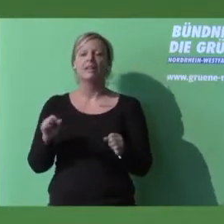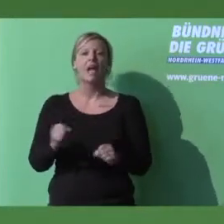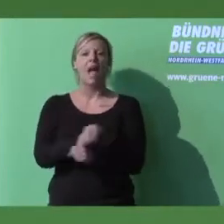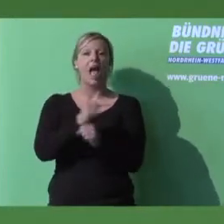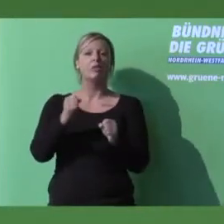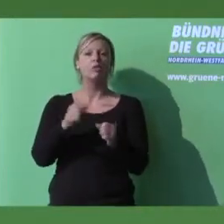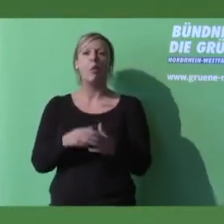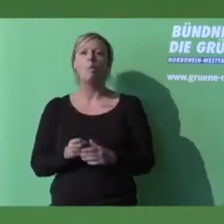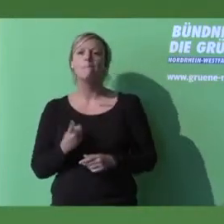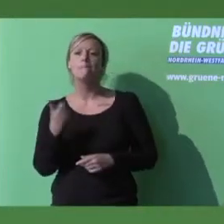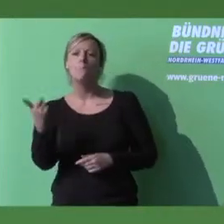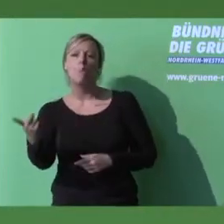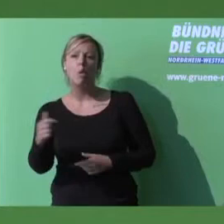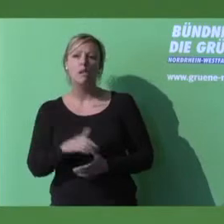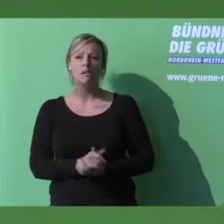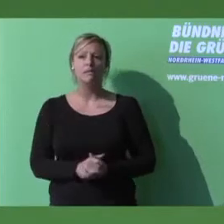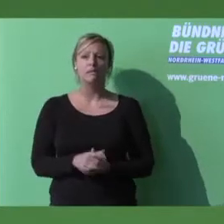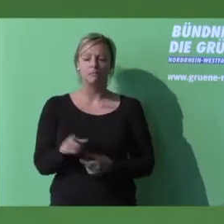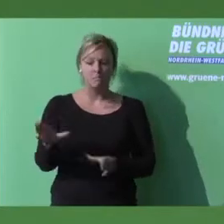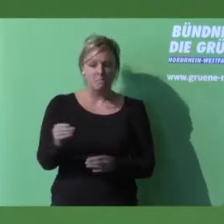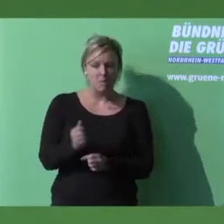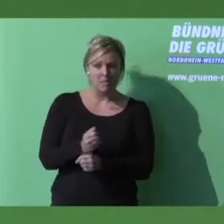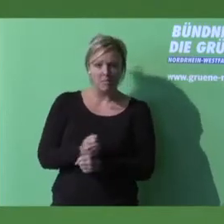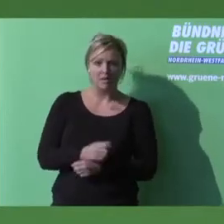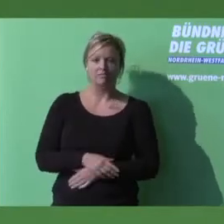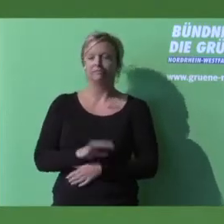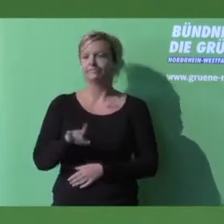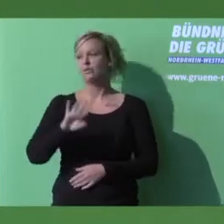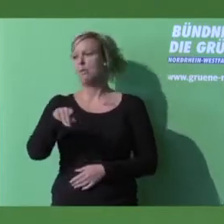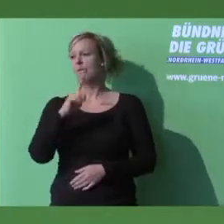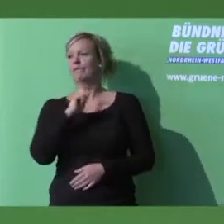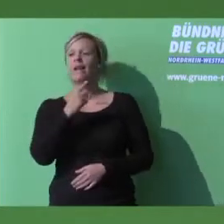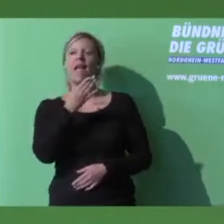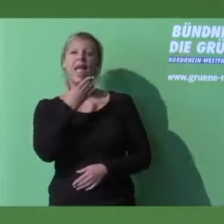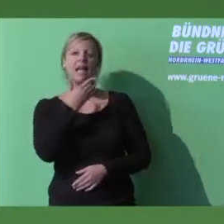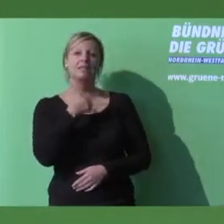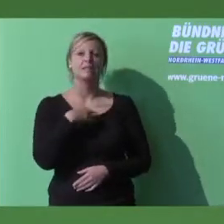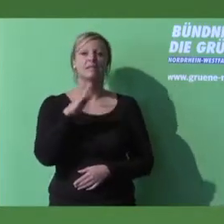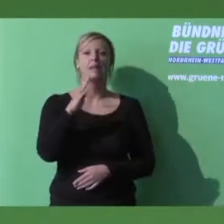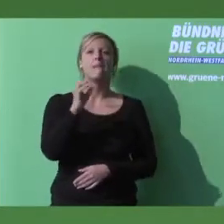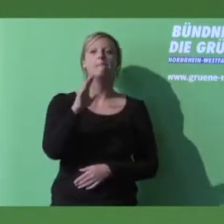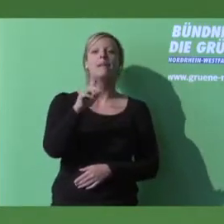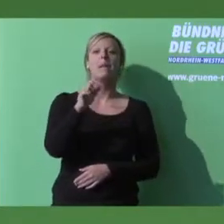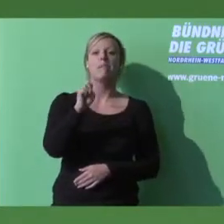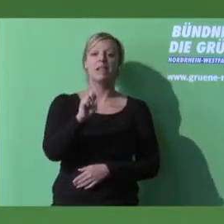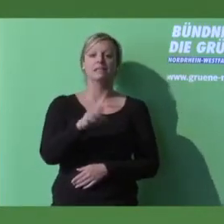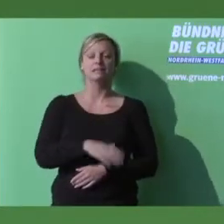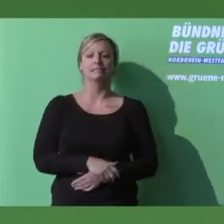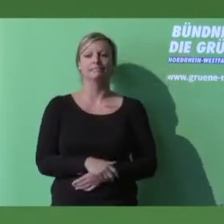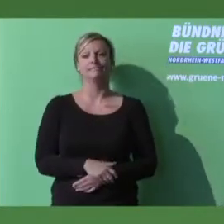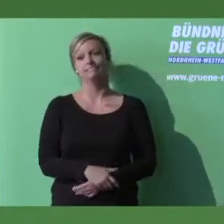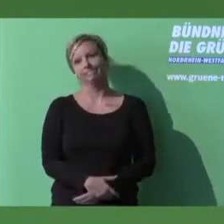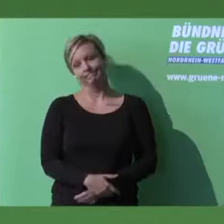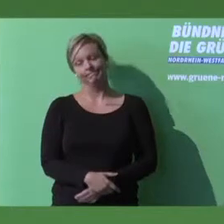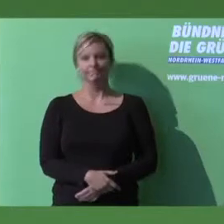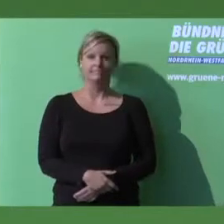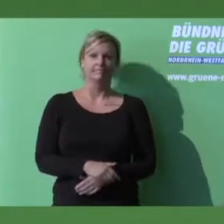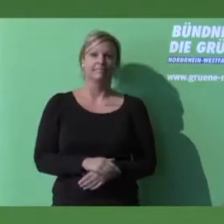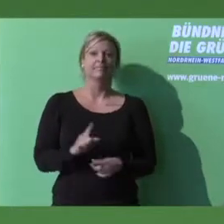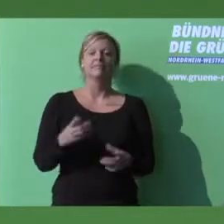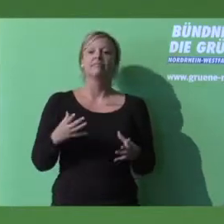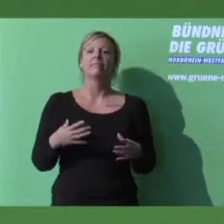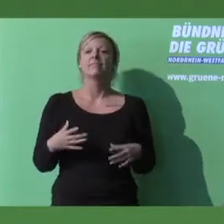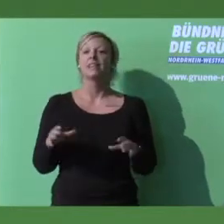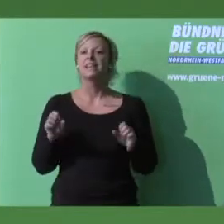dann wurde immer das Land Hessen und Biblis genannt. Liebe Freundinnen und Freunde, die Sicherheit von